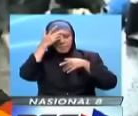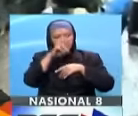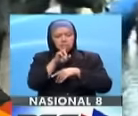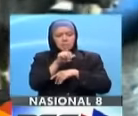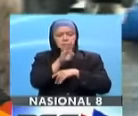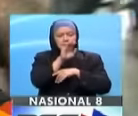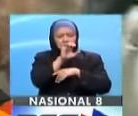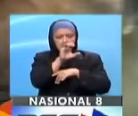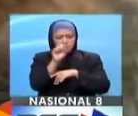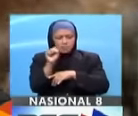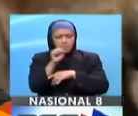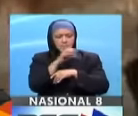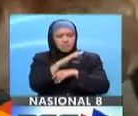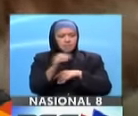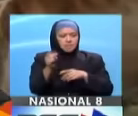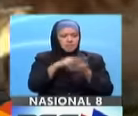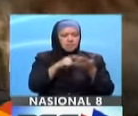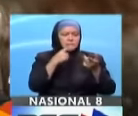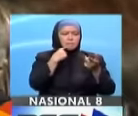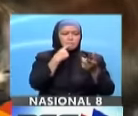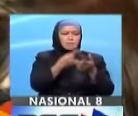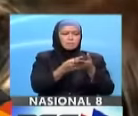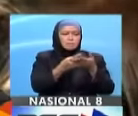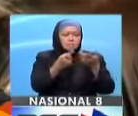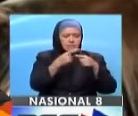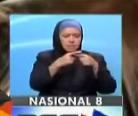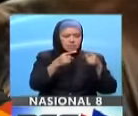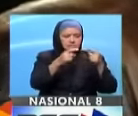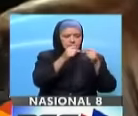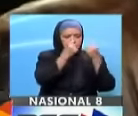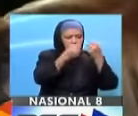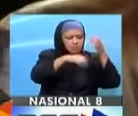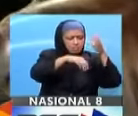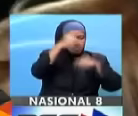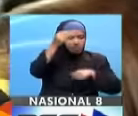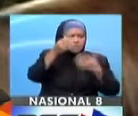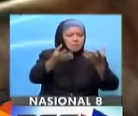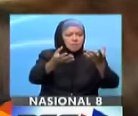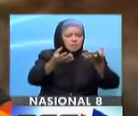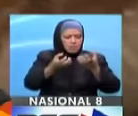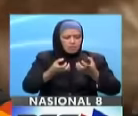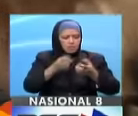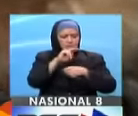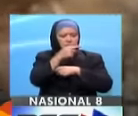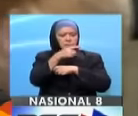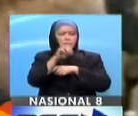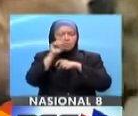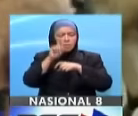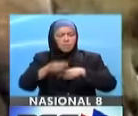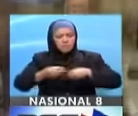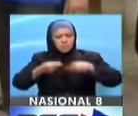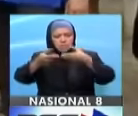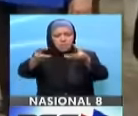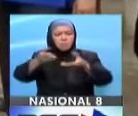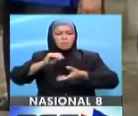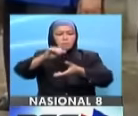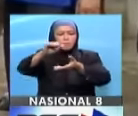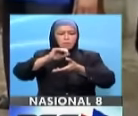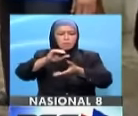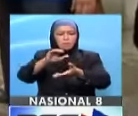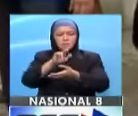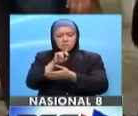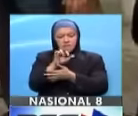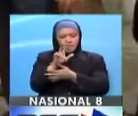yang mahu membekalkan vaksin kepada anjing liar di Pulau Pinang, beliau berkata NGO terbabit perlu mengadakan perbincangan dengan Jabatan